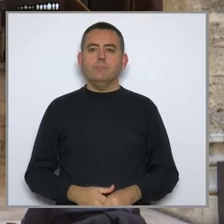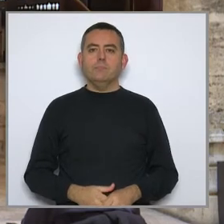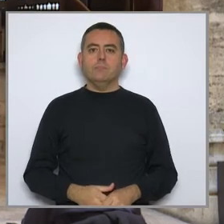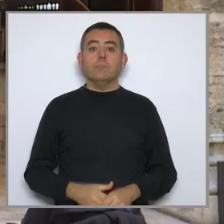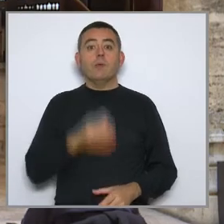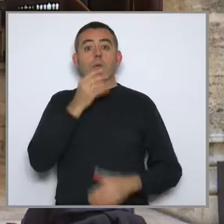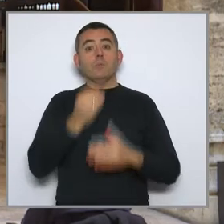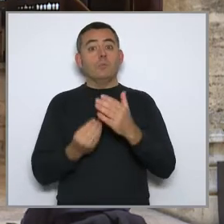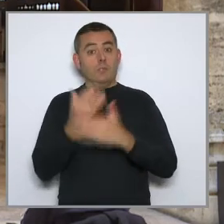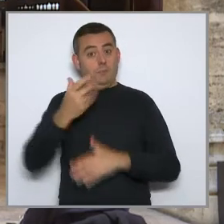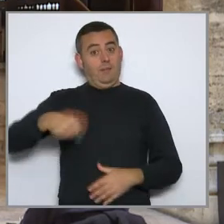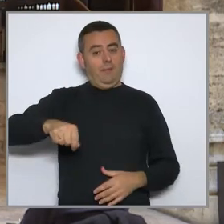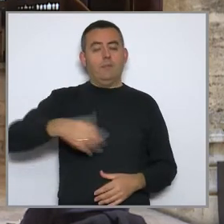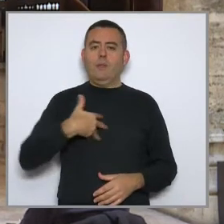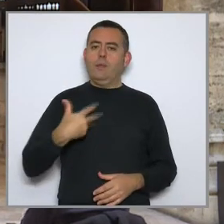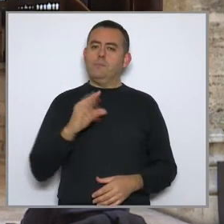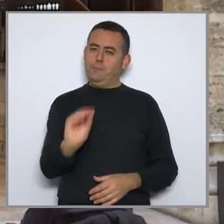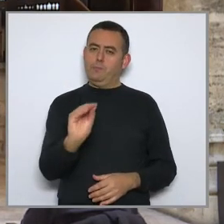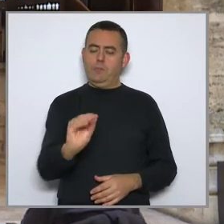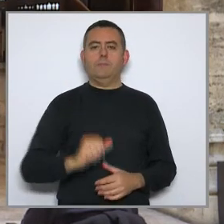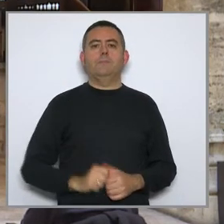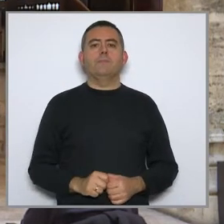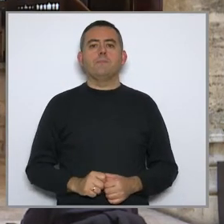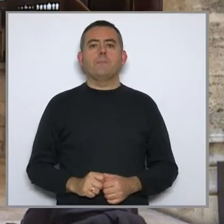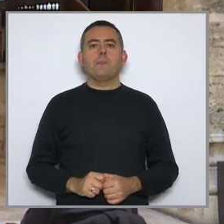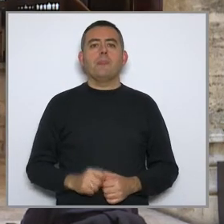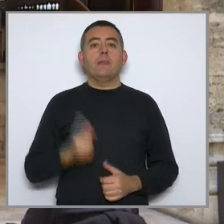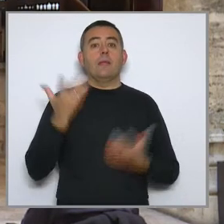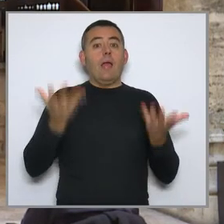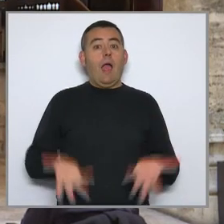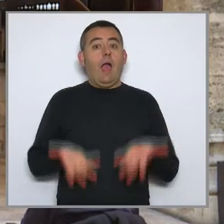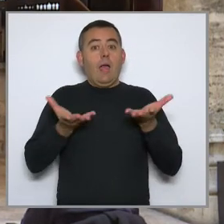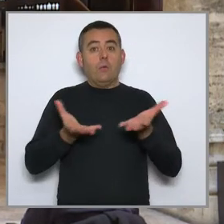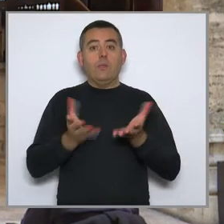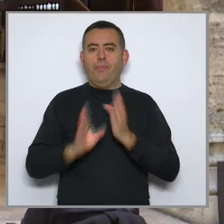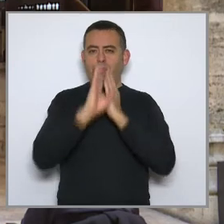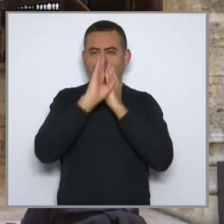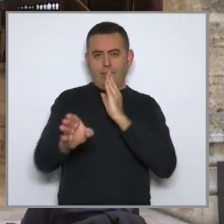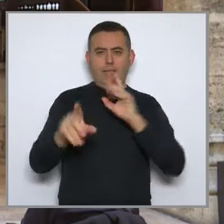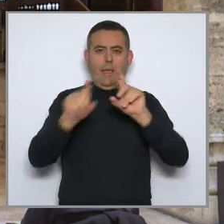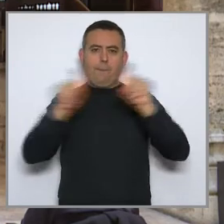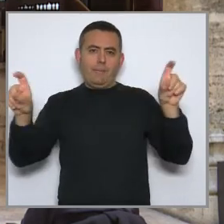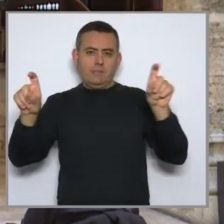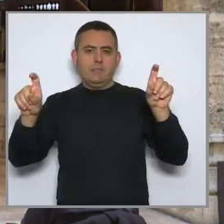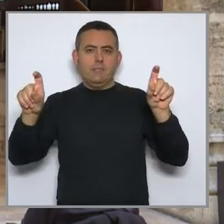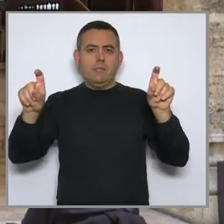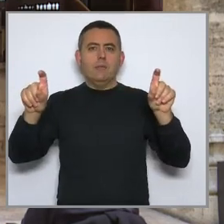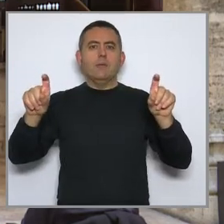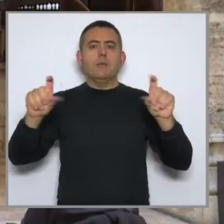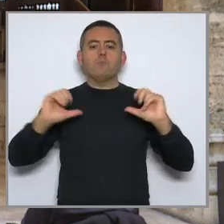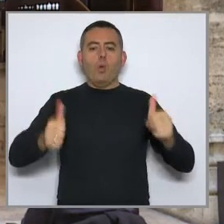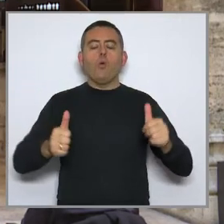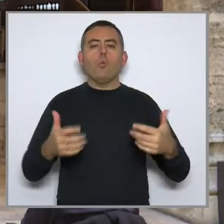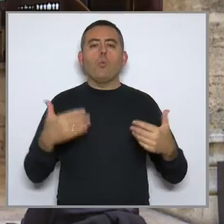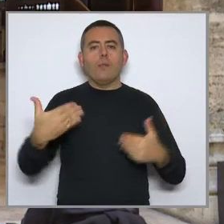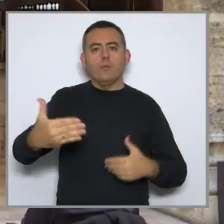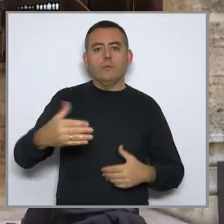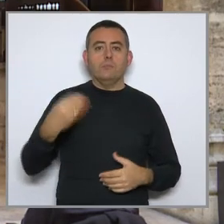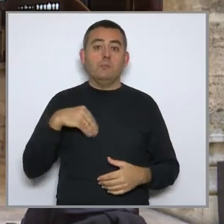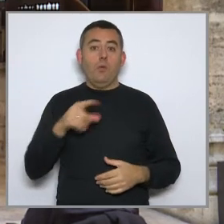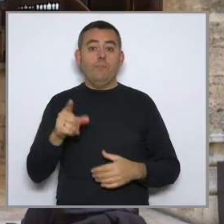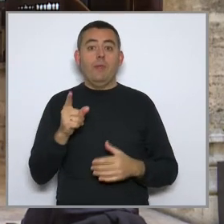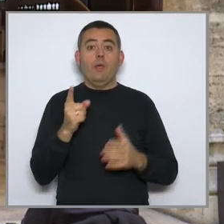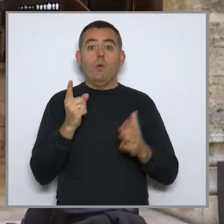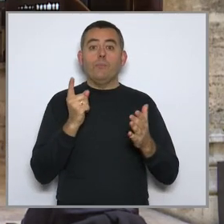Bon dia, president. Jo volia preguntar quan seran efectives les ajudes directes a les empreses, sobretot el tema del pagament de les quotes de la